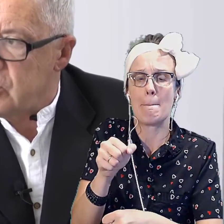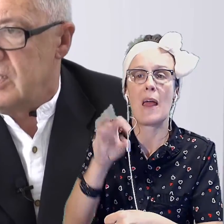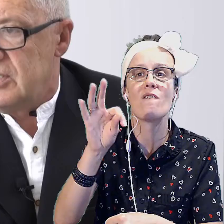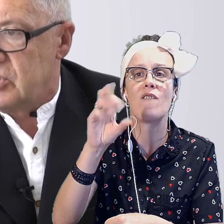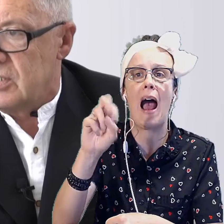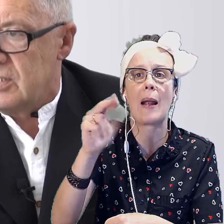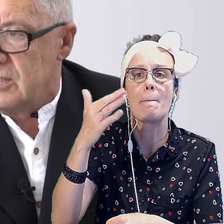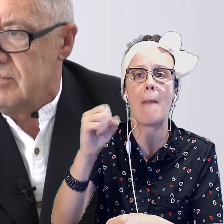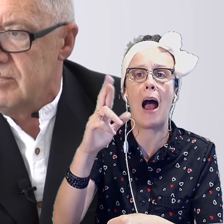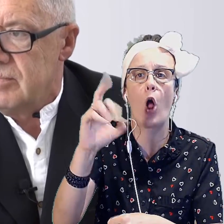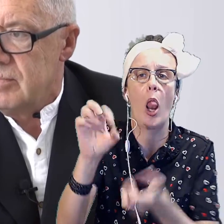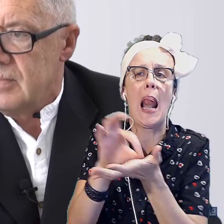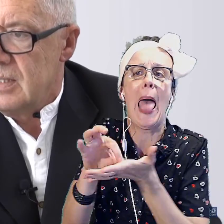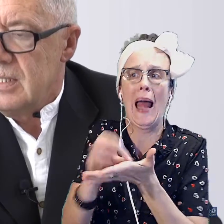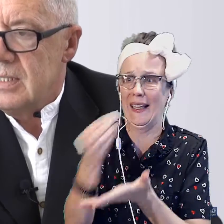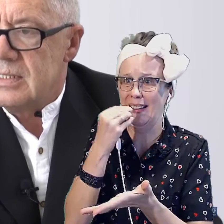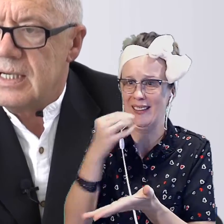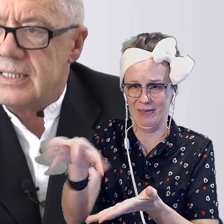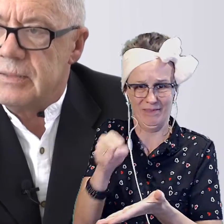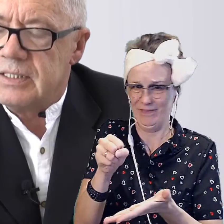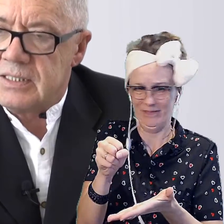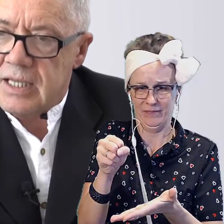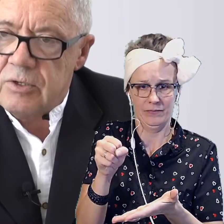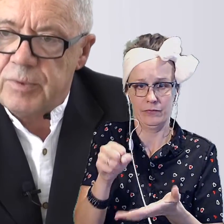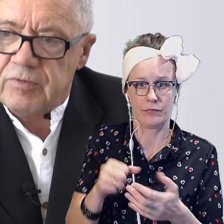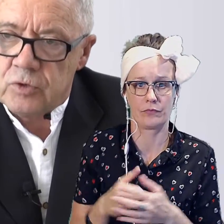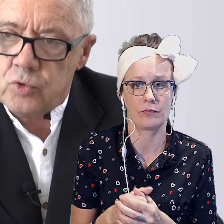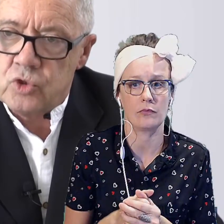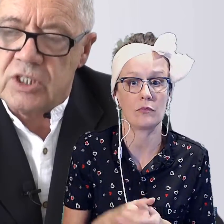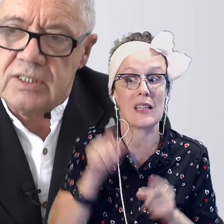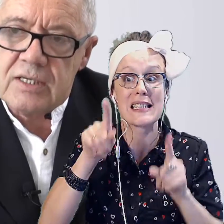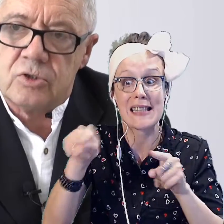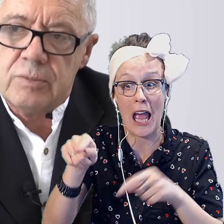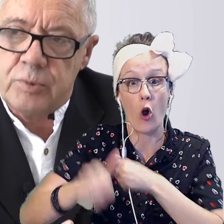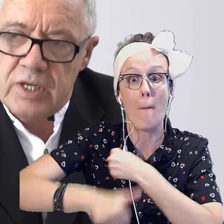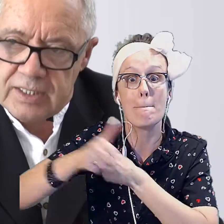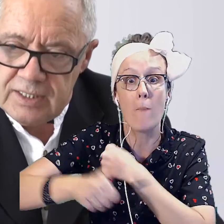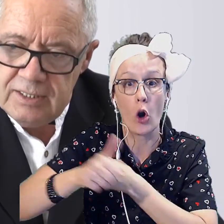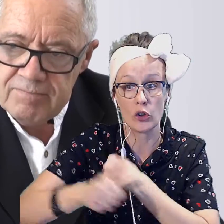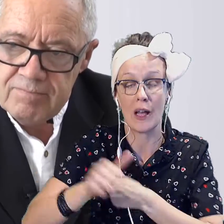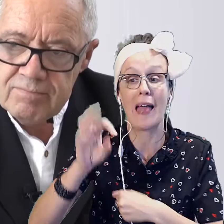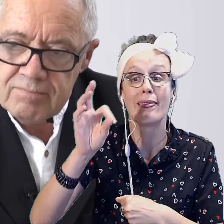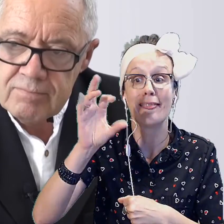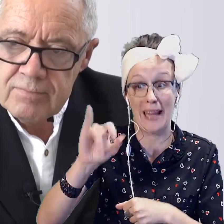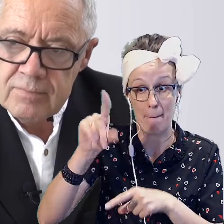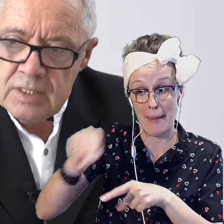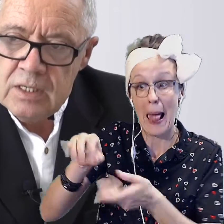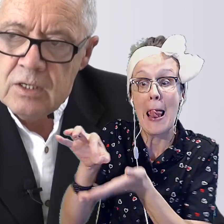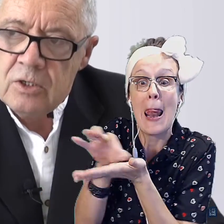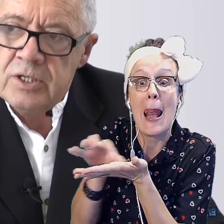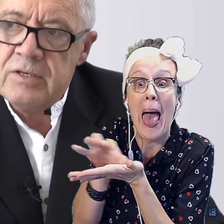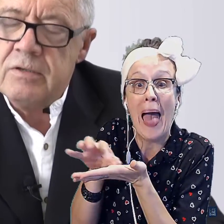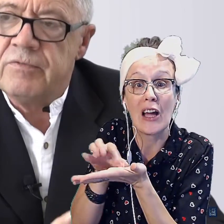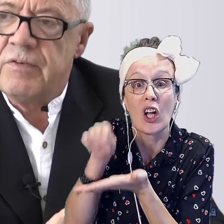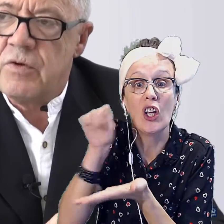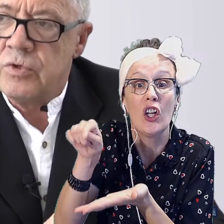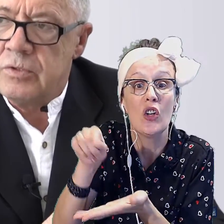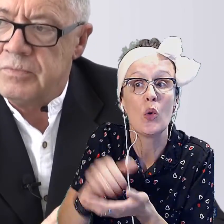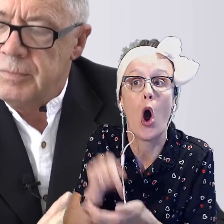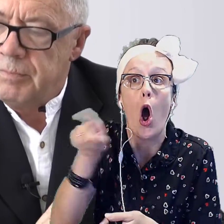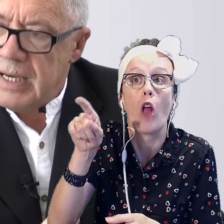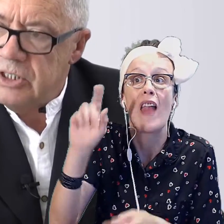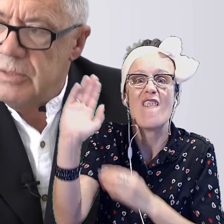farmakologicznie leczenie zalet z tego powodu że tego typu leki one